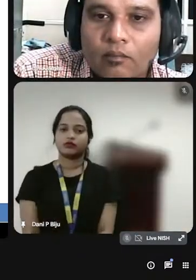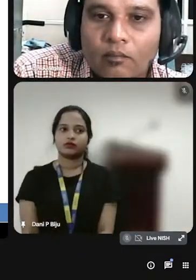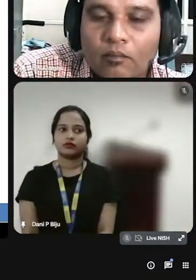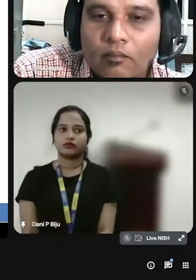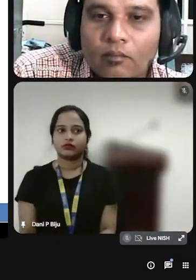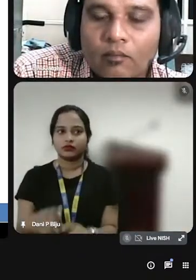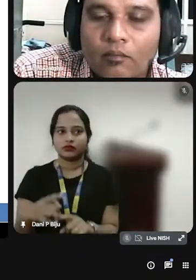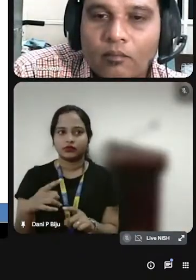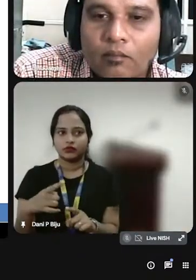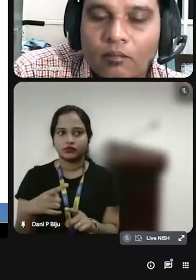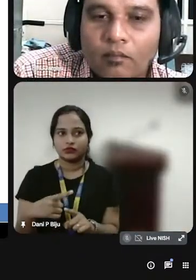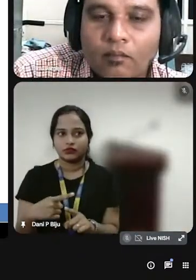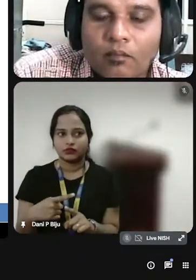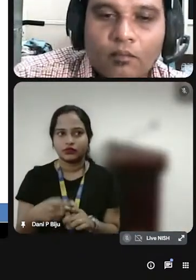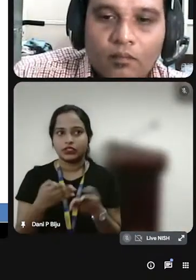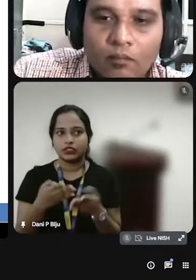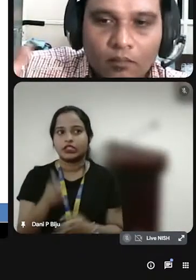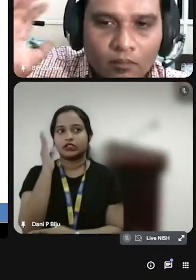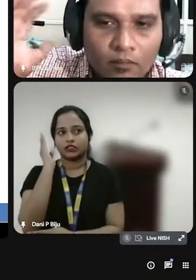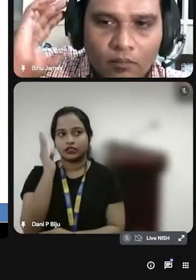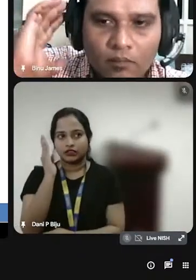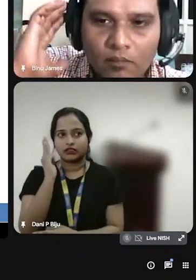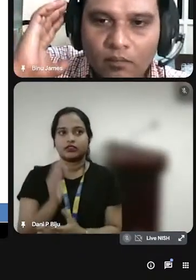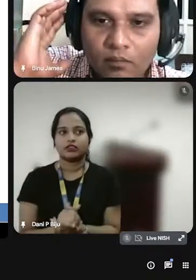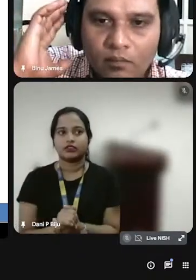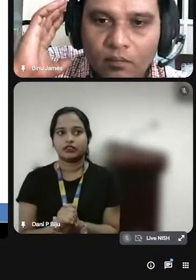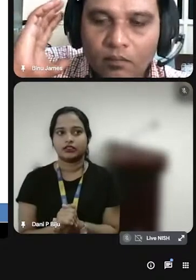കൂടാതെ നമ്മുടെ ഇന്നത്തെ സെഷന് വേണ്ടിയിട്ട്